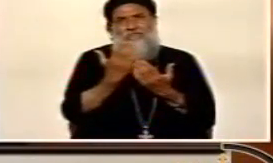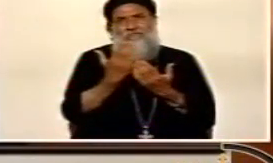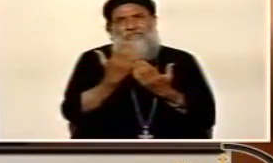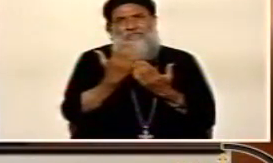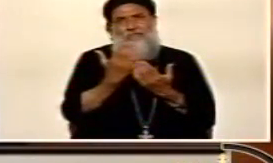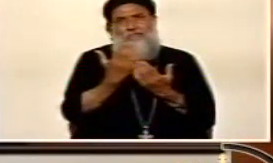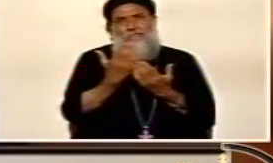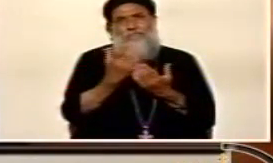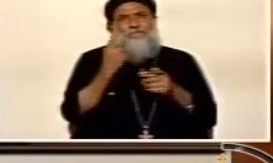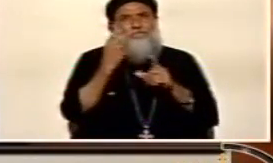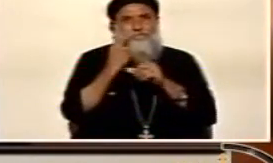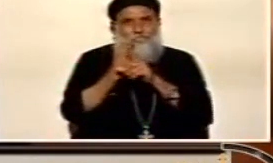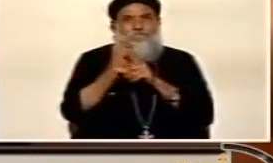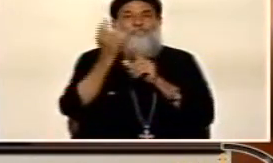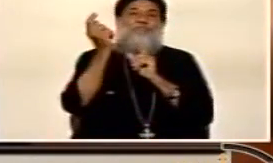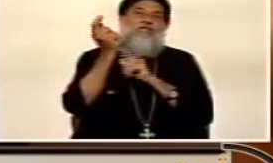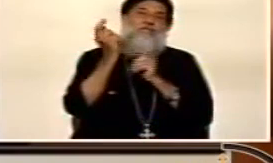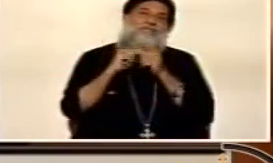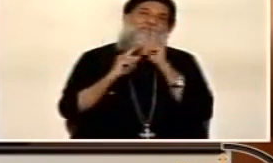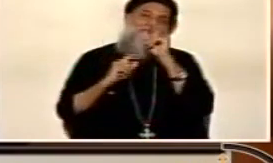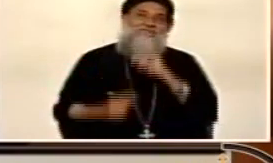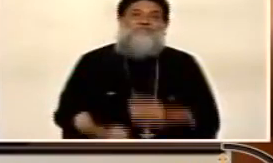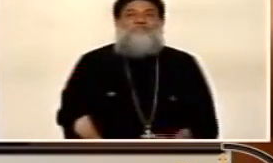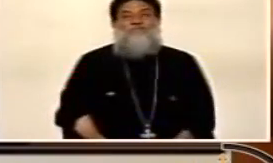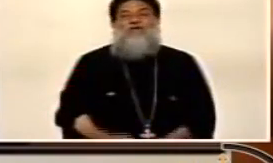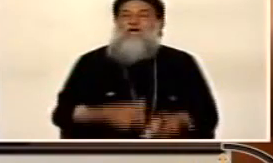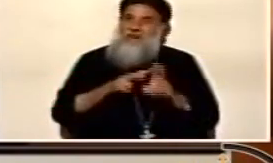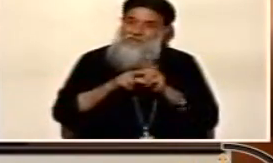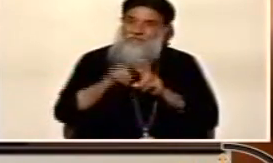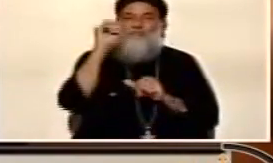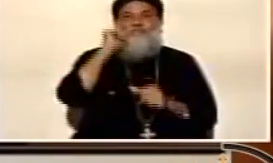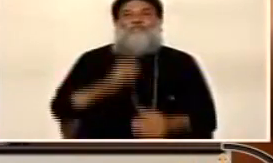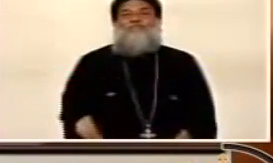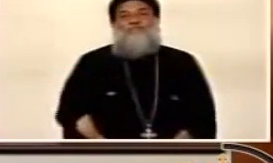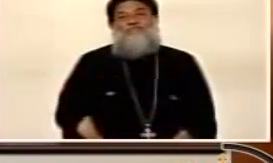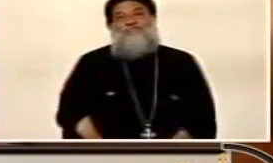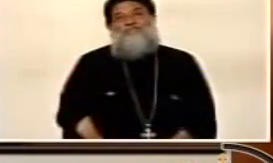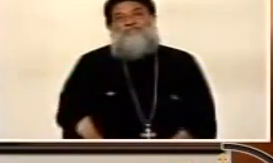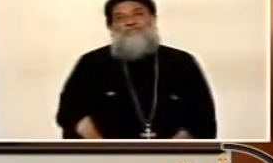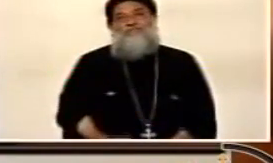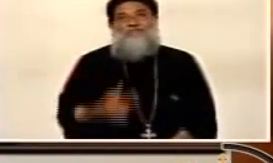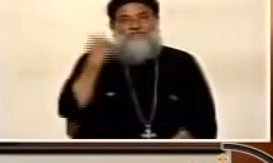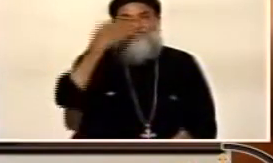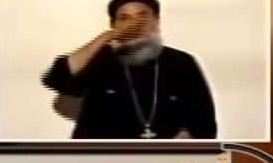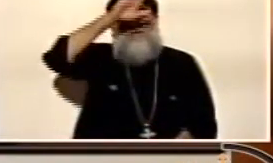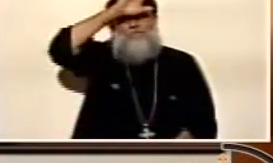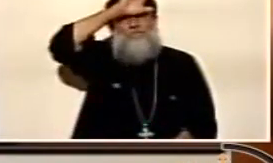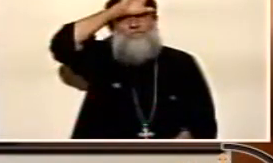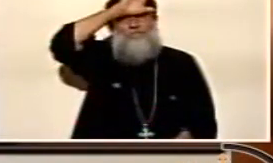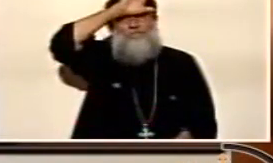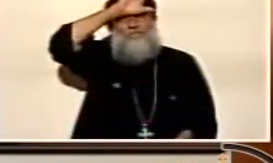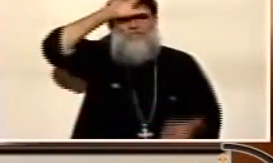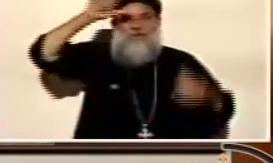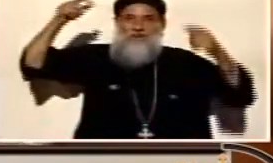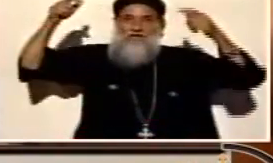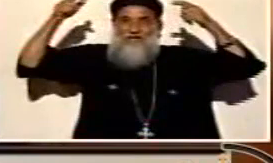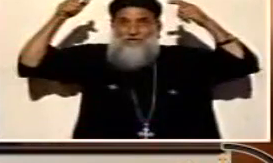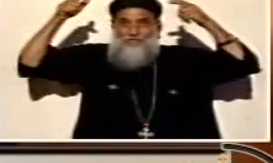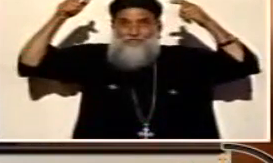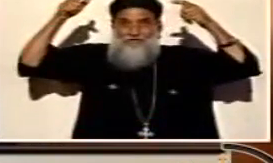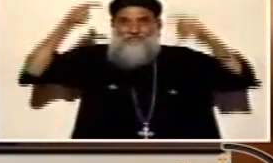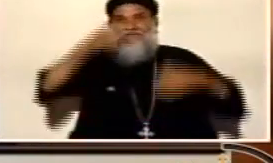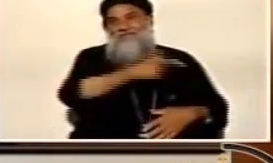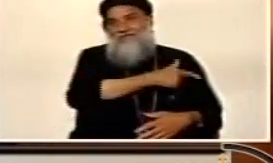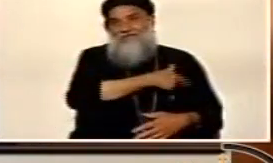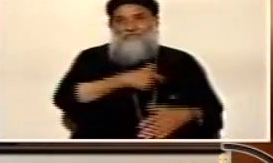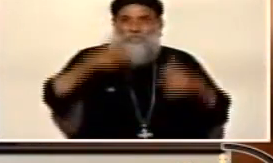ممكن يبقى المقصود السيد المسيح في آلامه كملك، ملك المجد كما نسميه